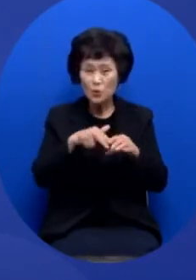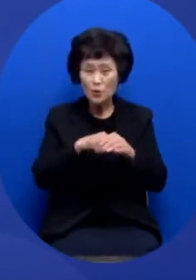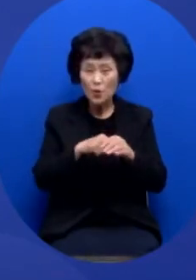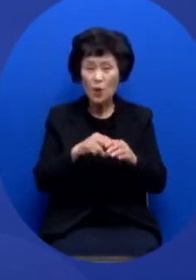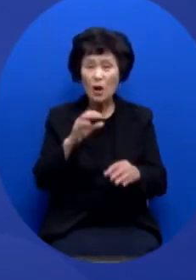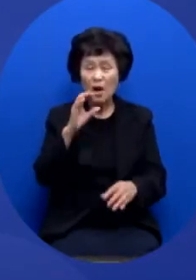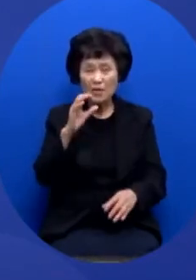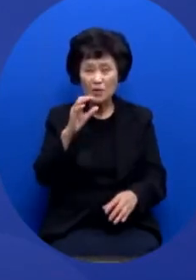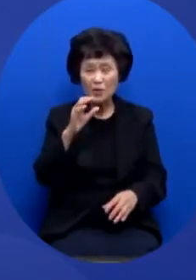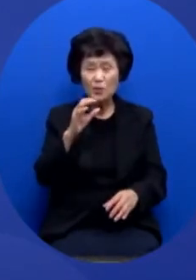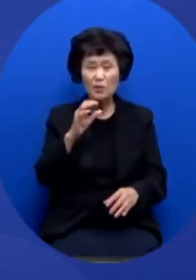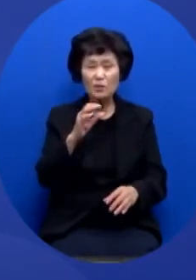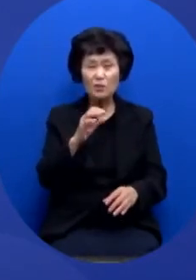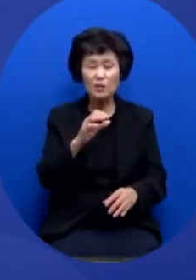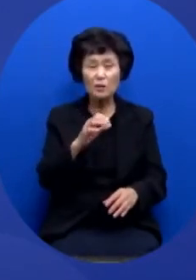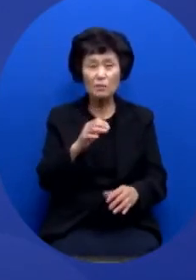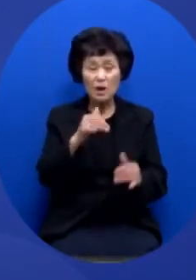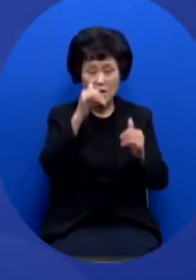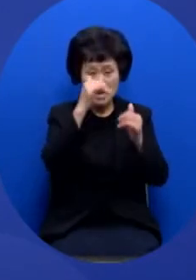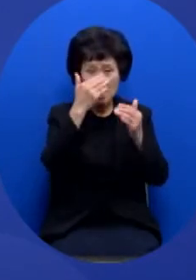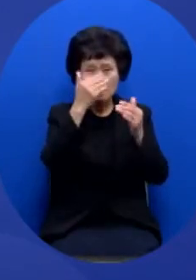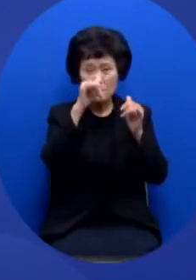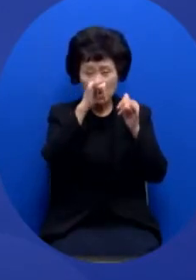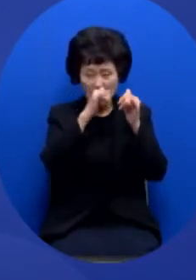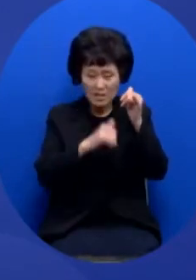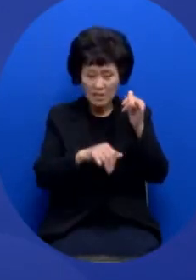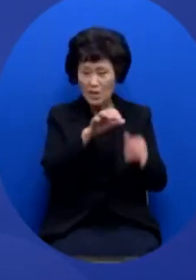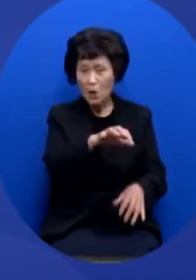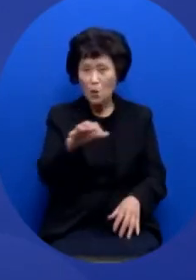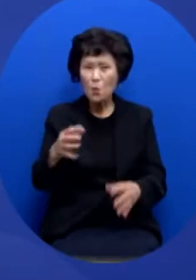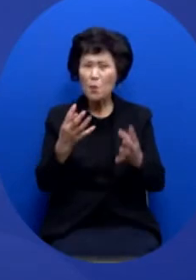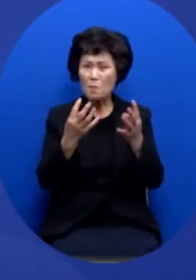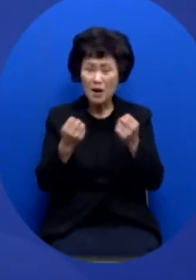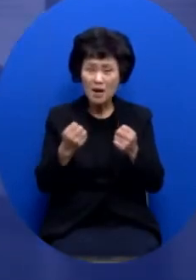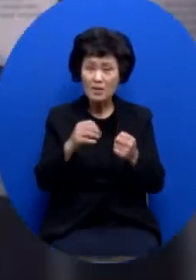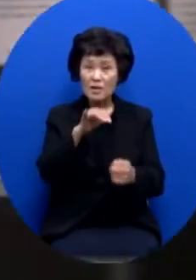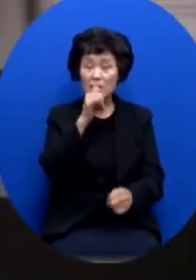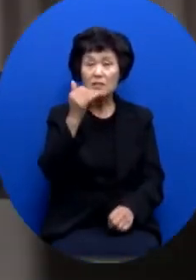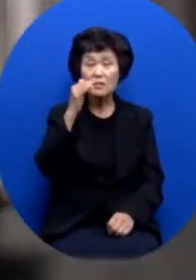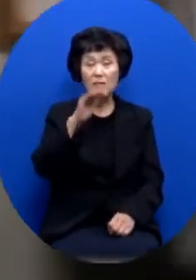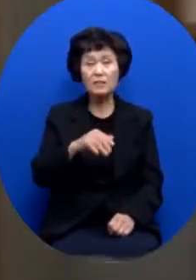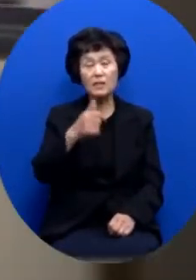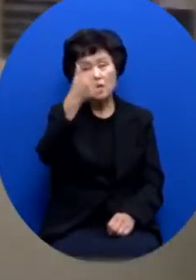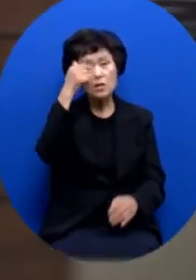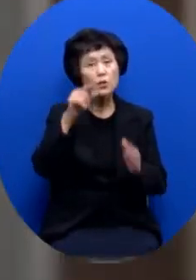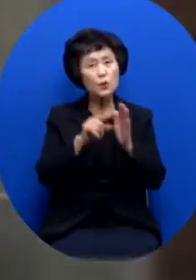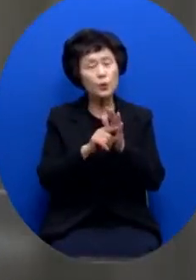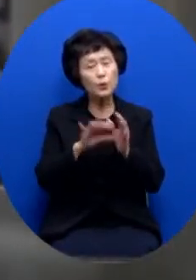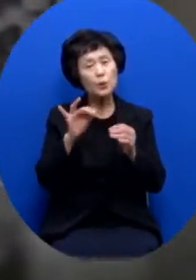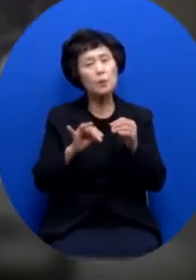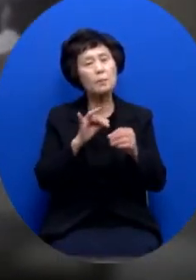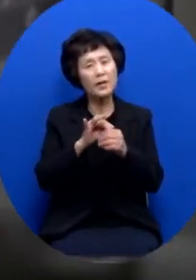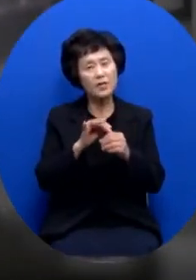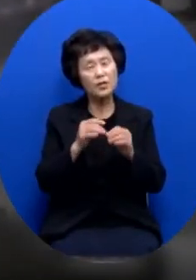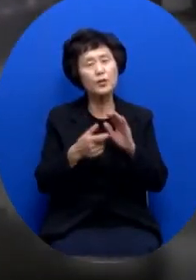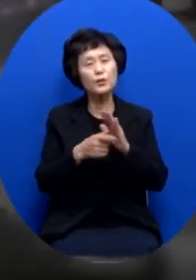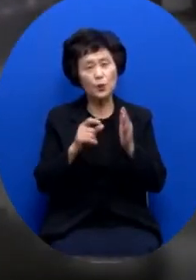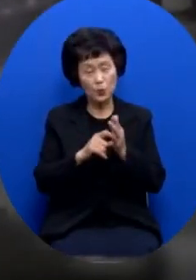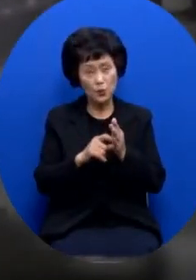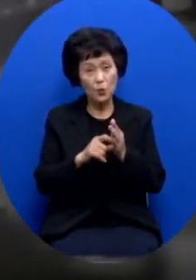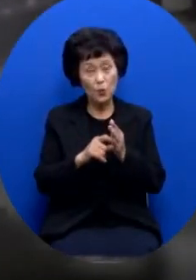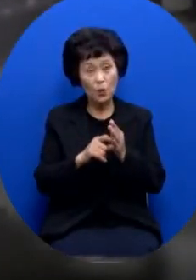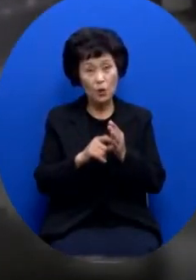있지 않습니까? 네. 그런데 지금까지는 이제 기독교는 이제 100여 년 됐기 때문에 그런 데 대한 관심을 거의 잘 쏟지 않고